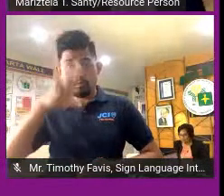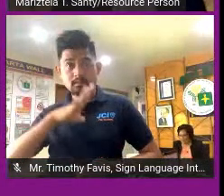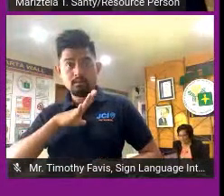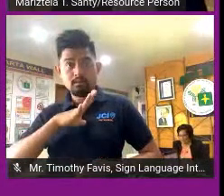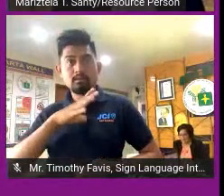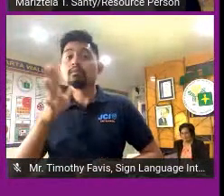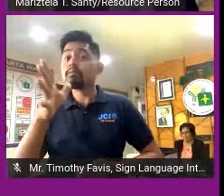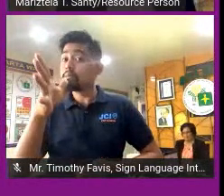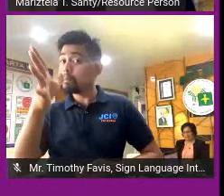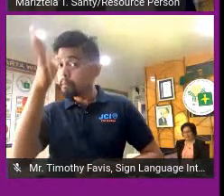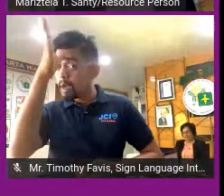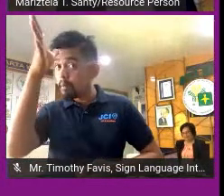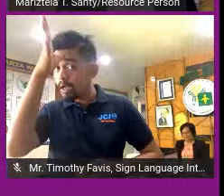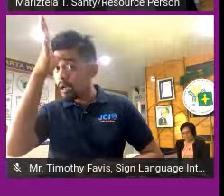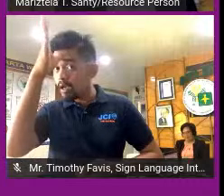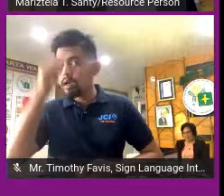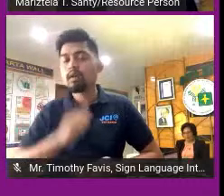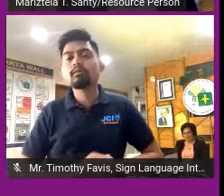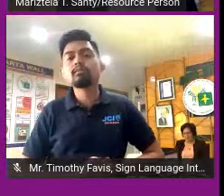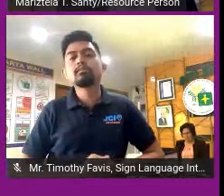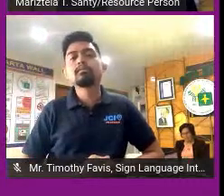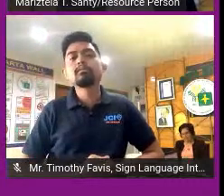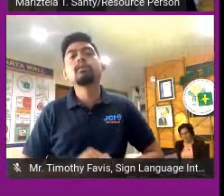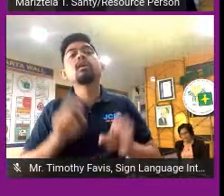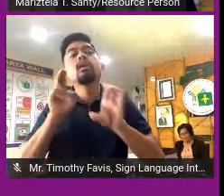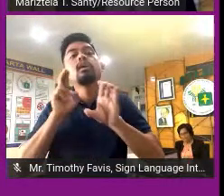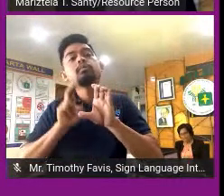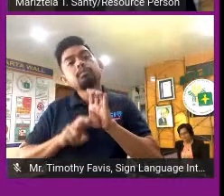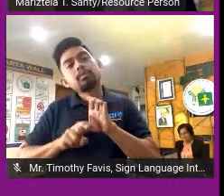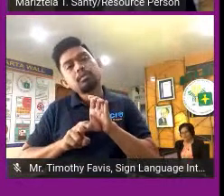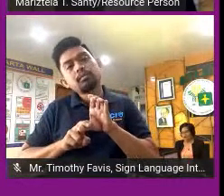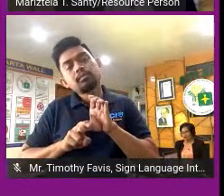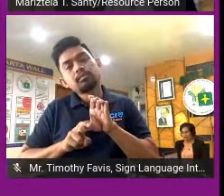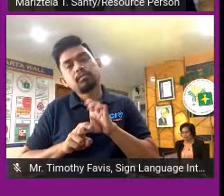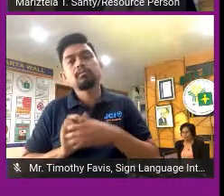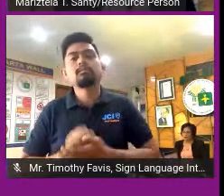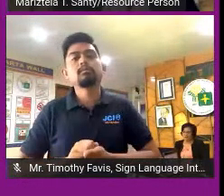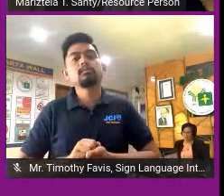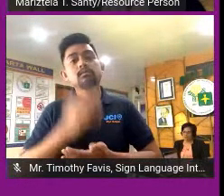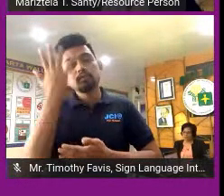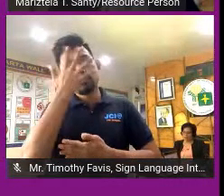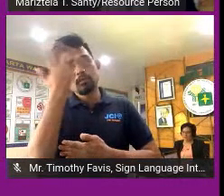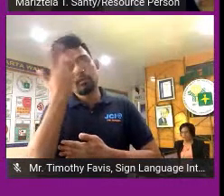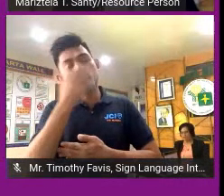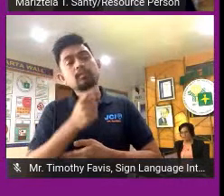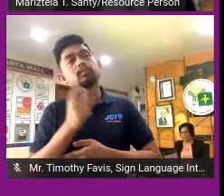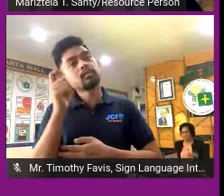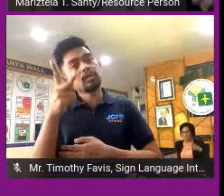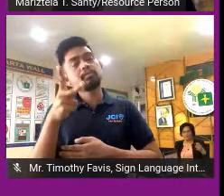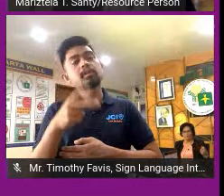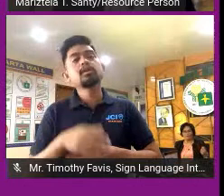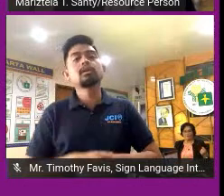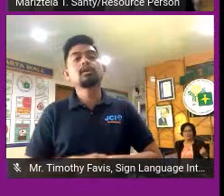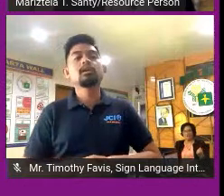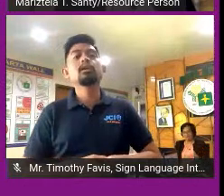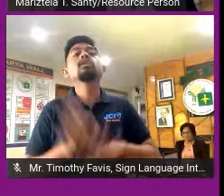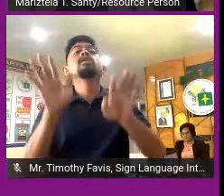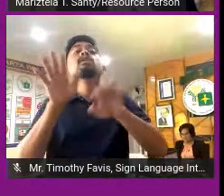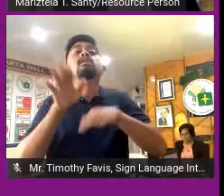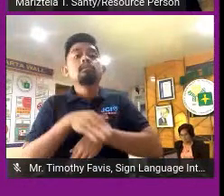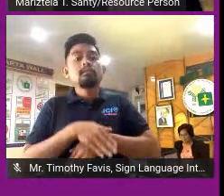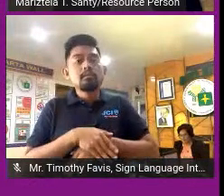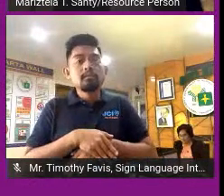Samantalang yung tatay, anong ginagawa na? Nakaupo, naka-stretch ang legs, may kapot na